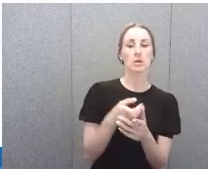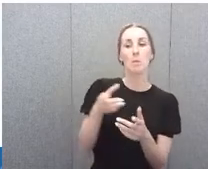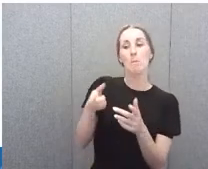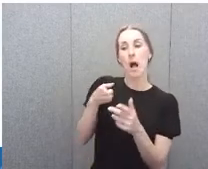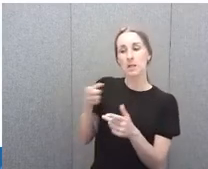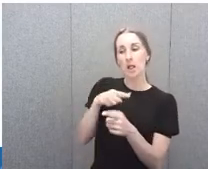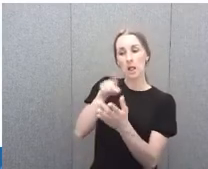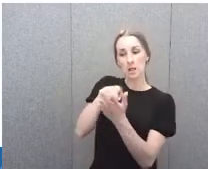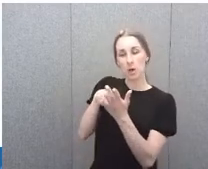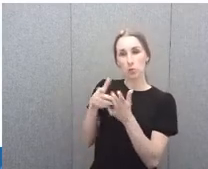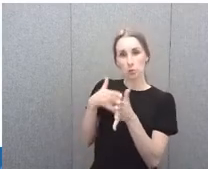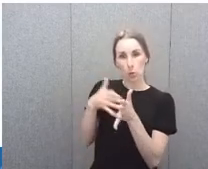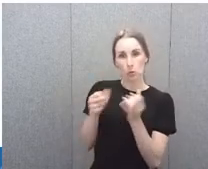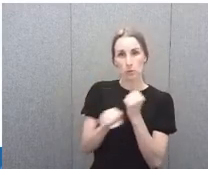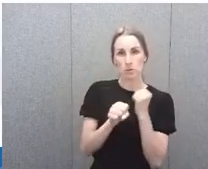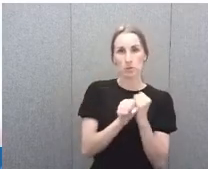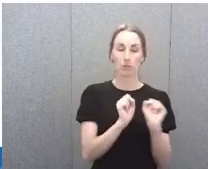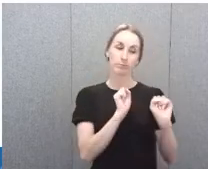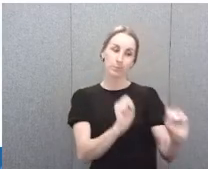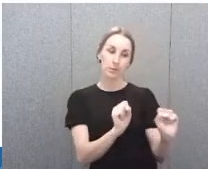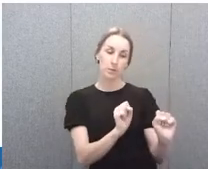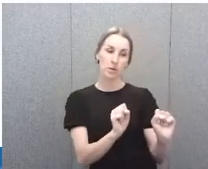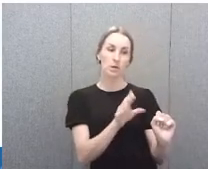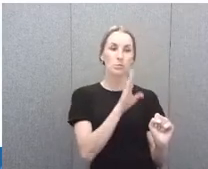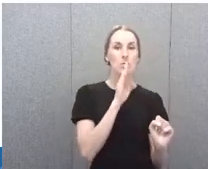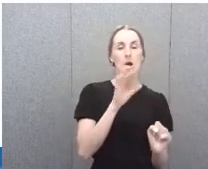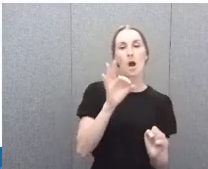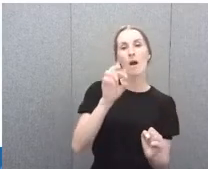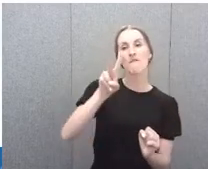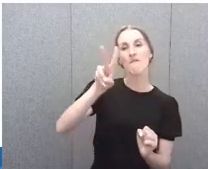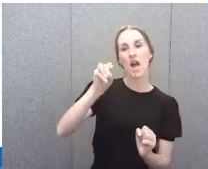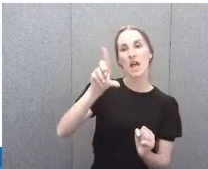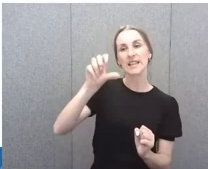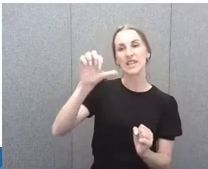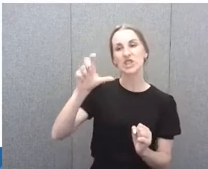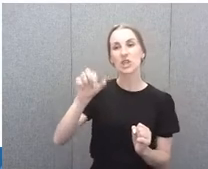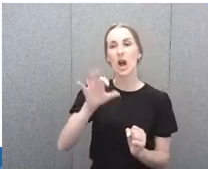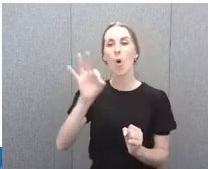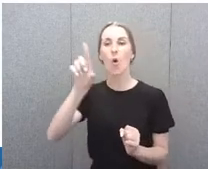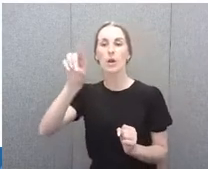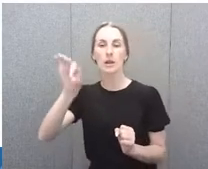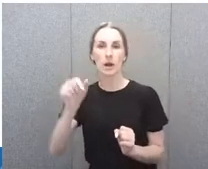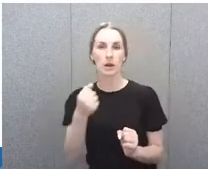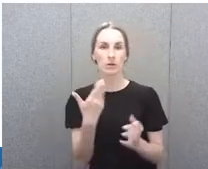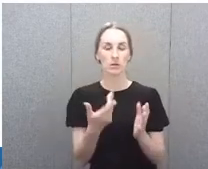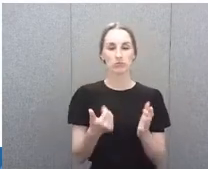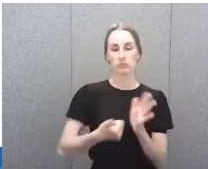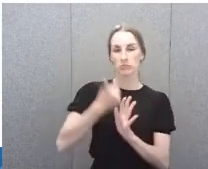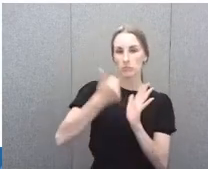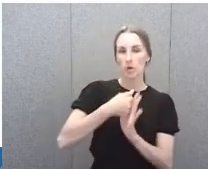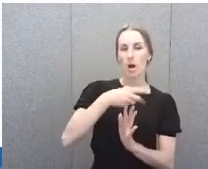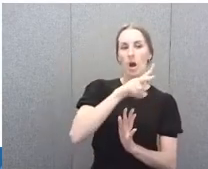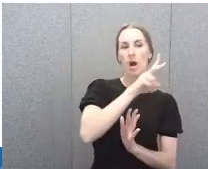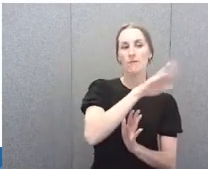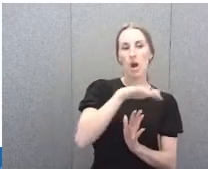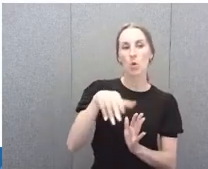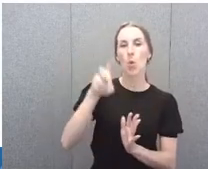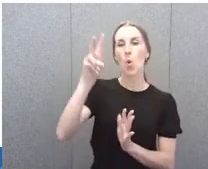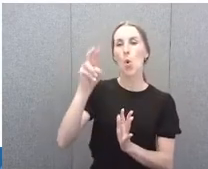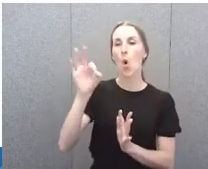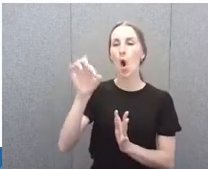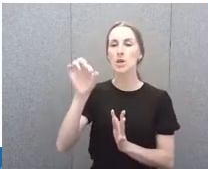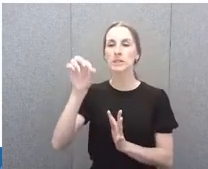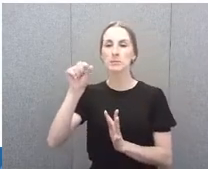запугивание. И я в Беларуси с белорусскими женщинами